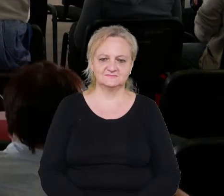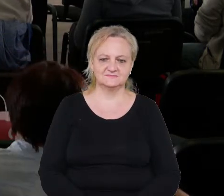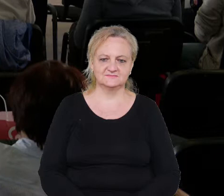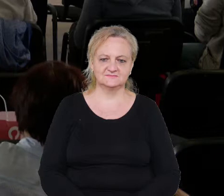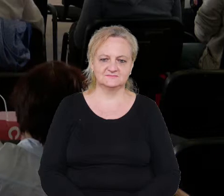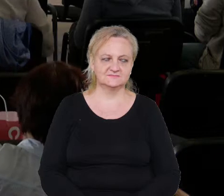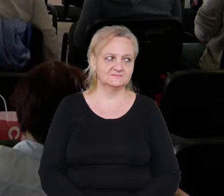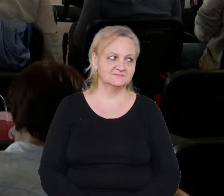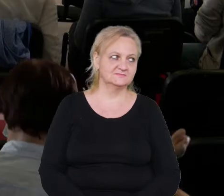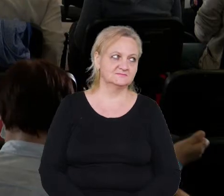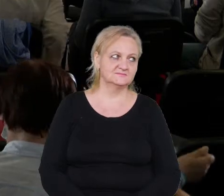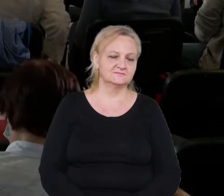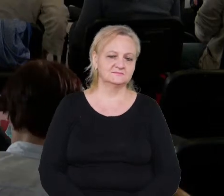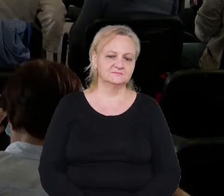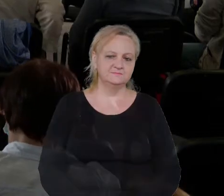i